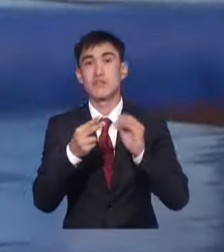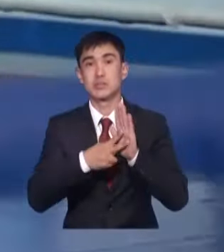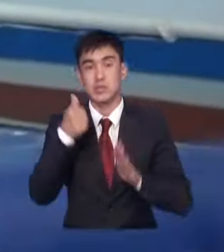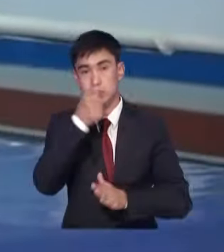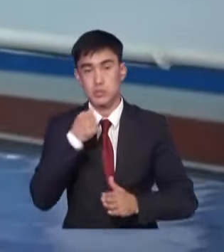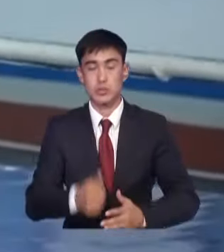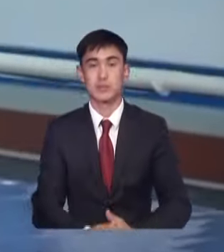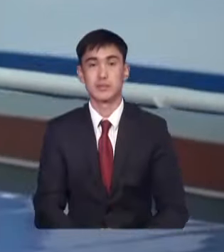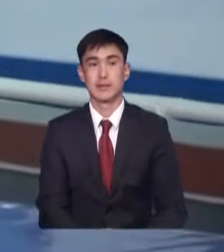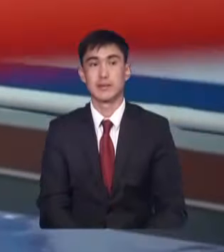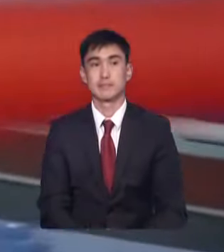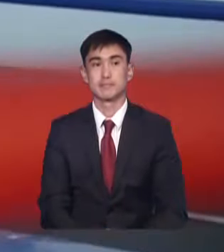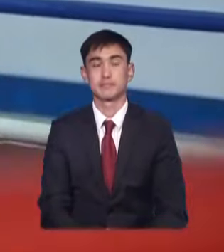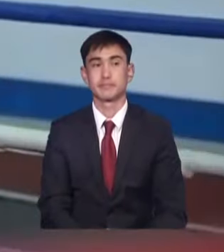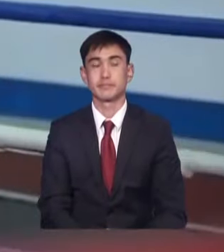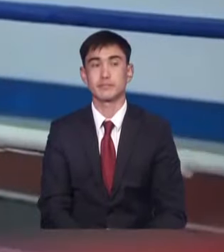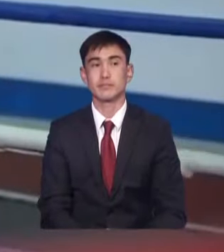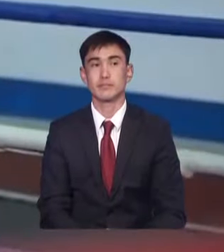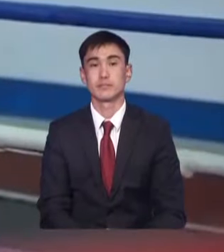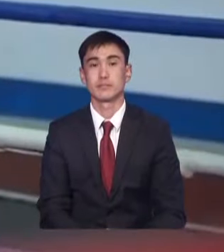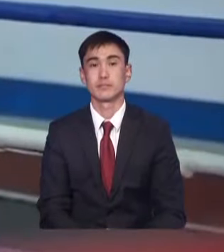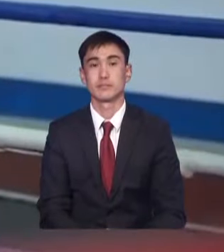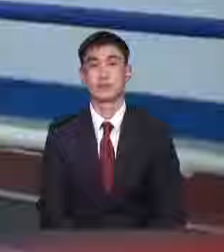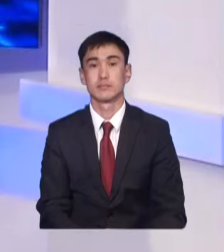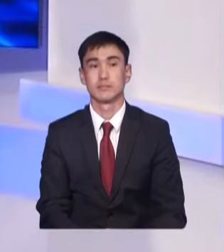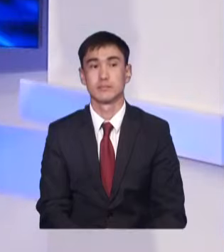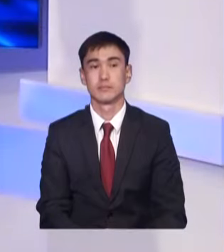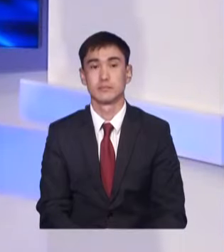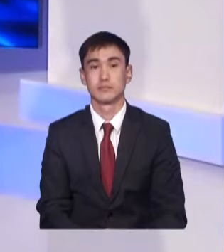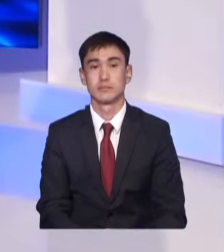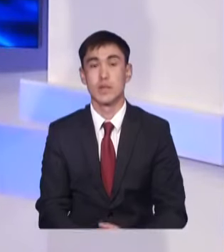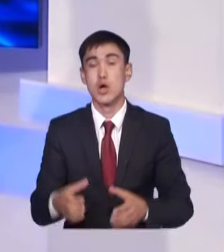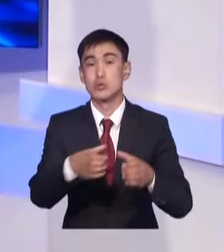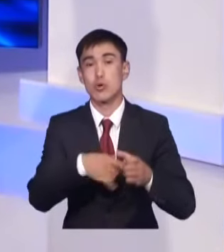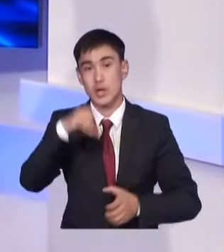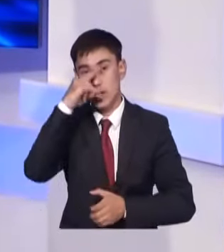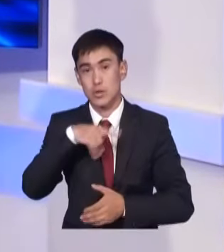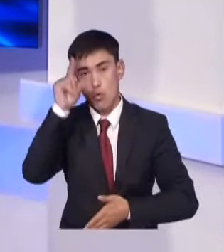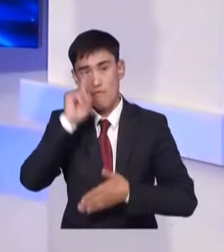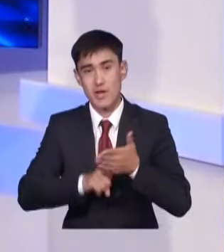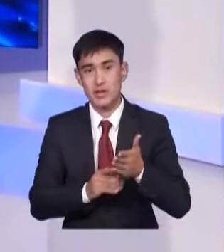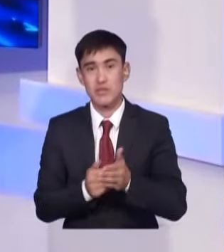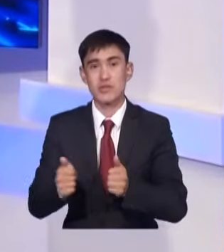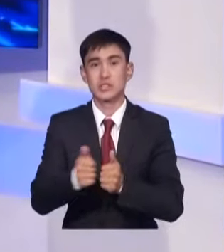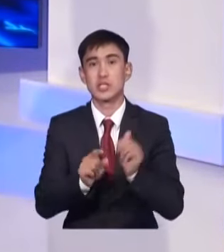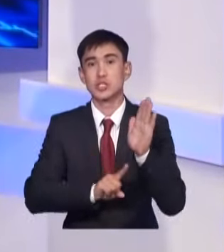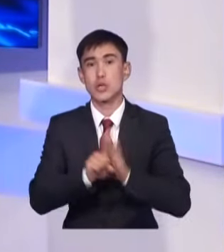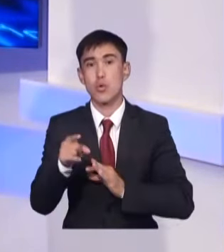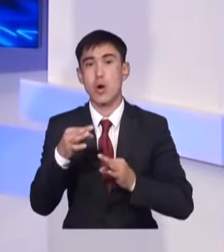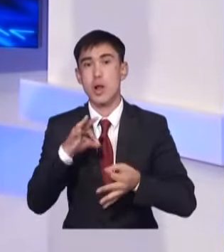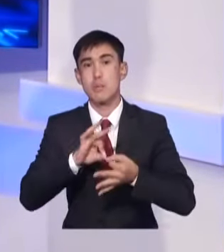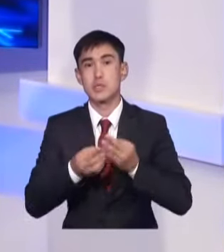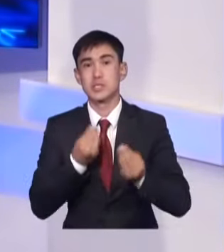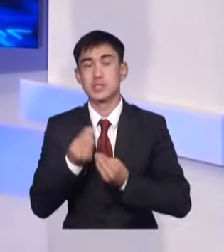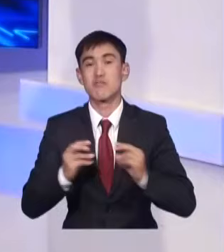2018 году ситуаци сборная Казахстана уверенно движется к началу Олимпийских